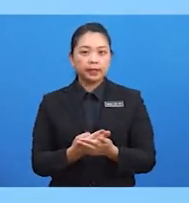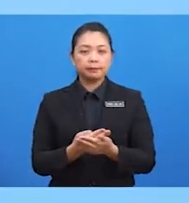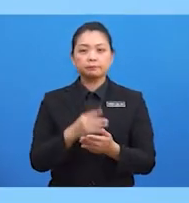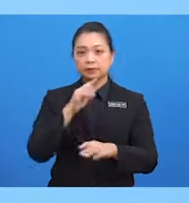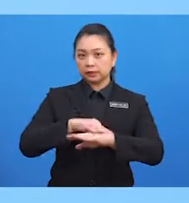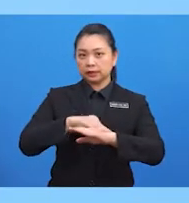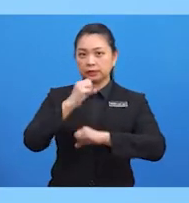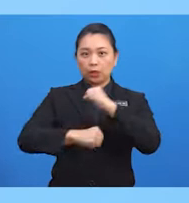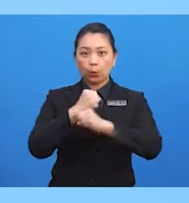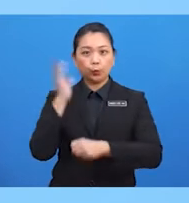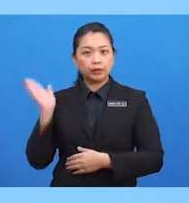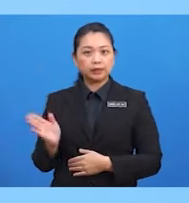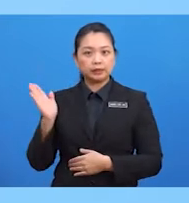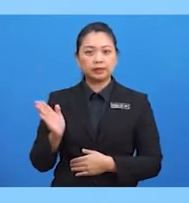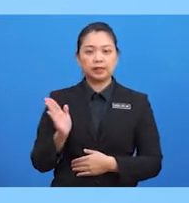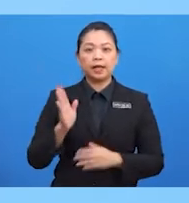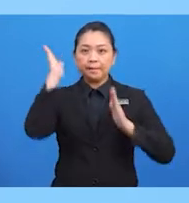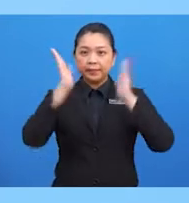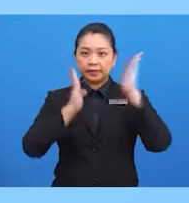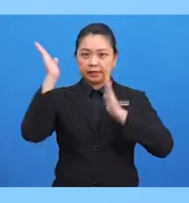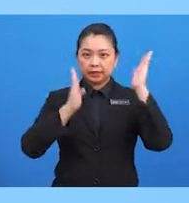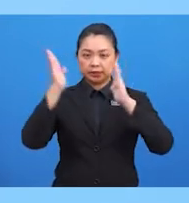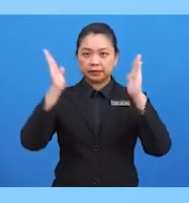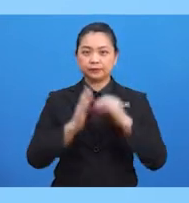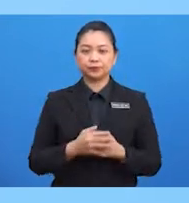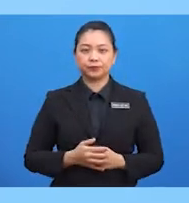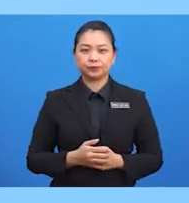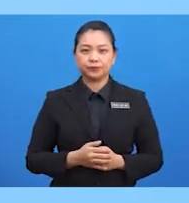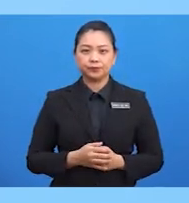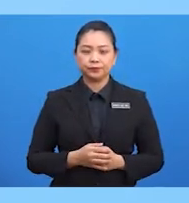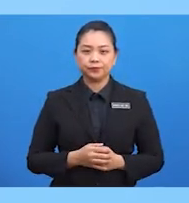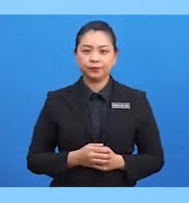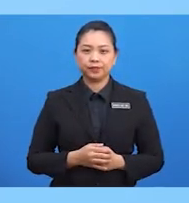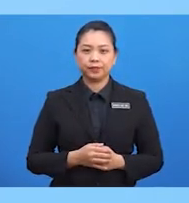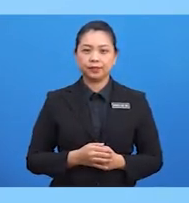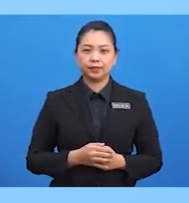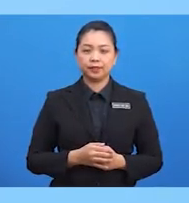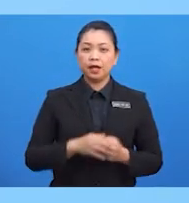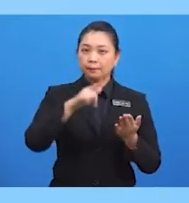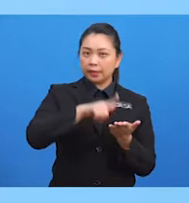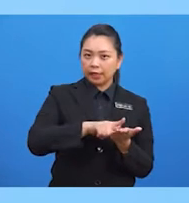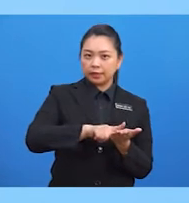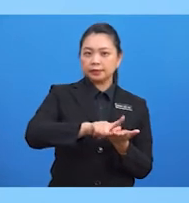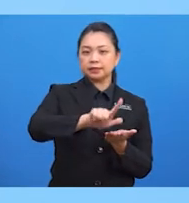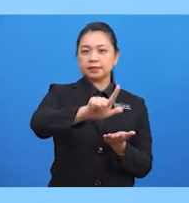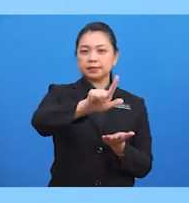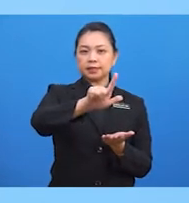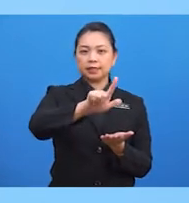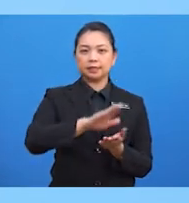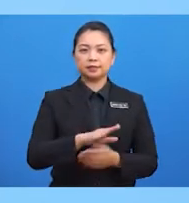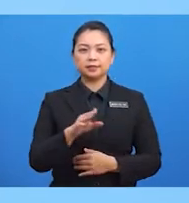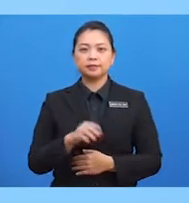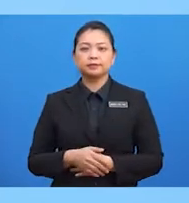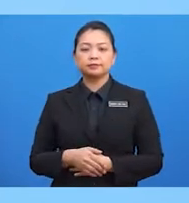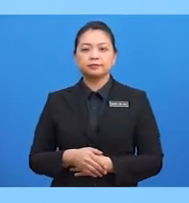1996, negara kita Malaysia yang tercinta telah melakarkan sejarah dengan